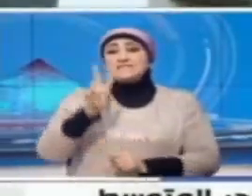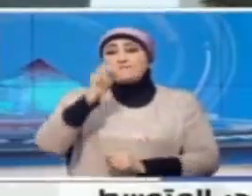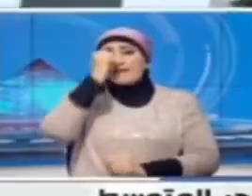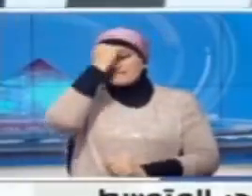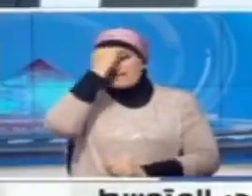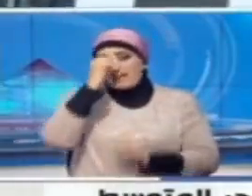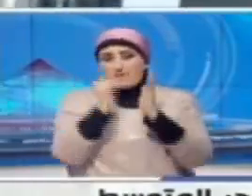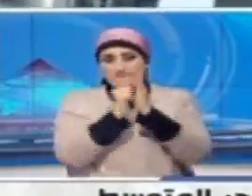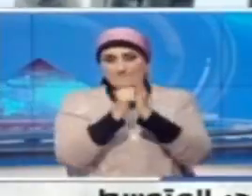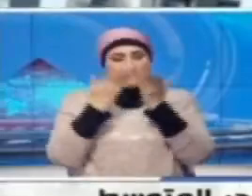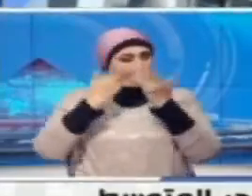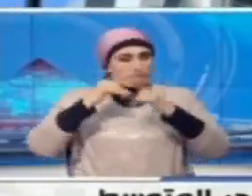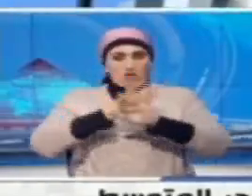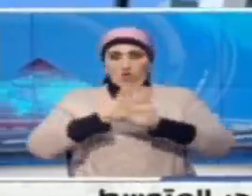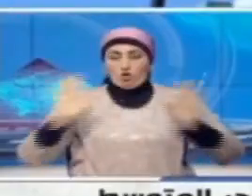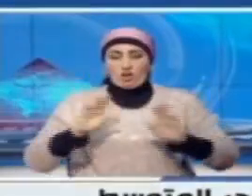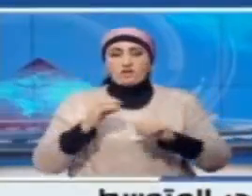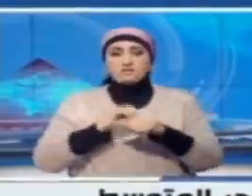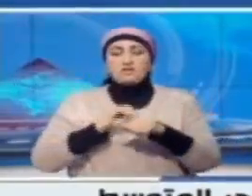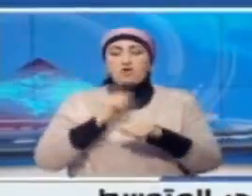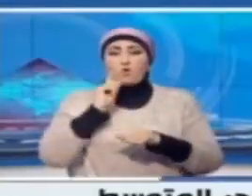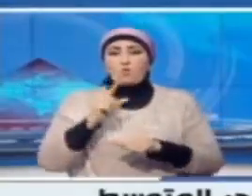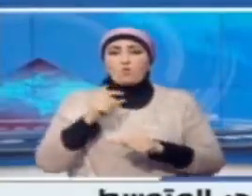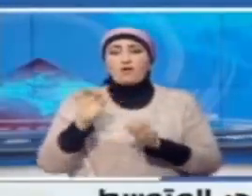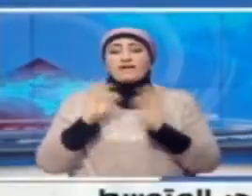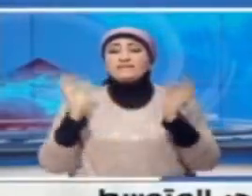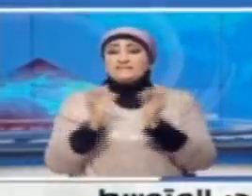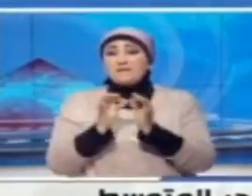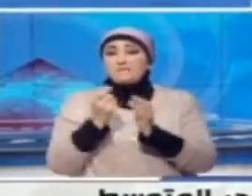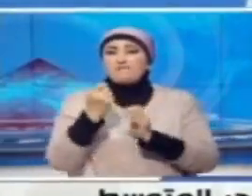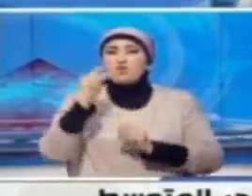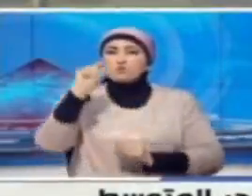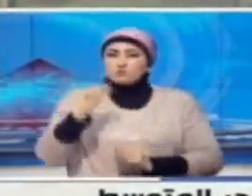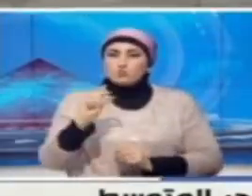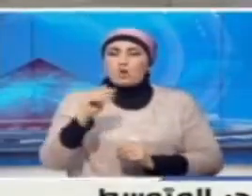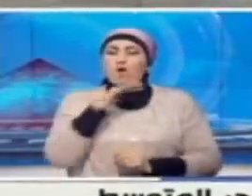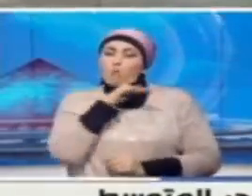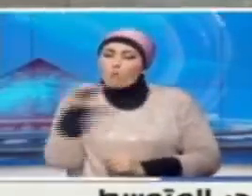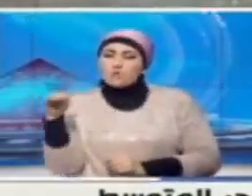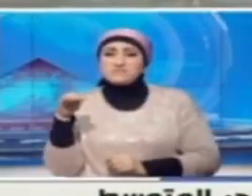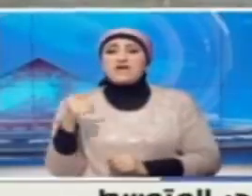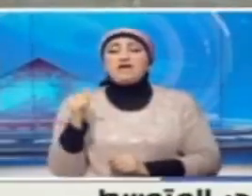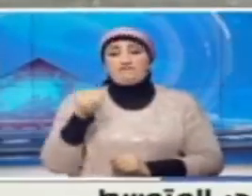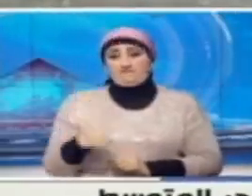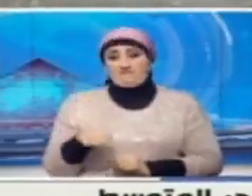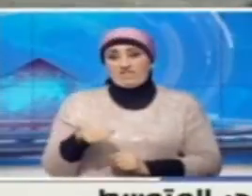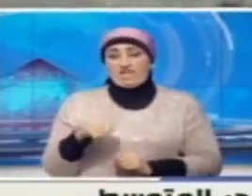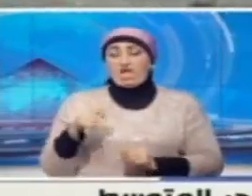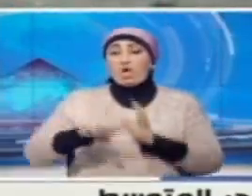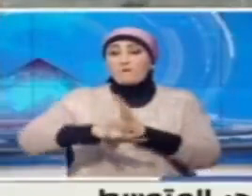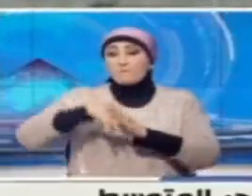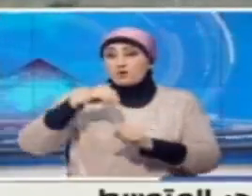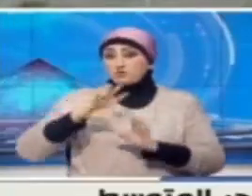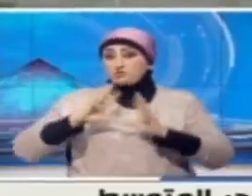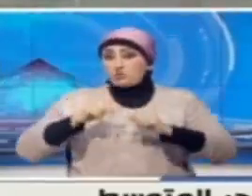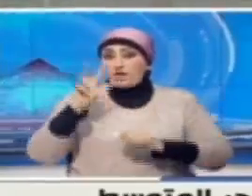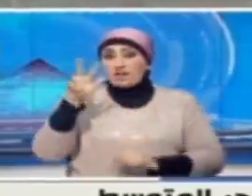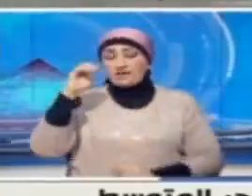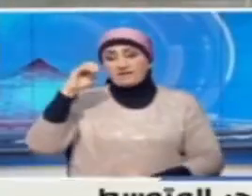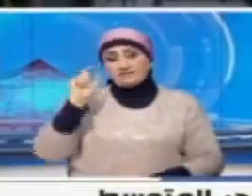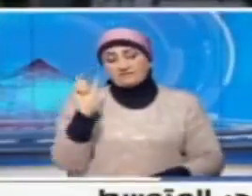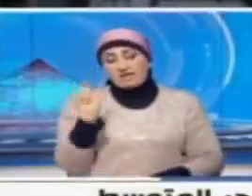وحدة سكنية ما بين الإسكان الاجتماعي لمحدود الدخل والإسكان المتوسط في مشروعي جنة وسكن